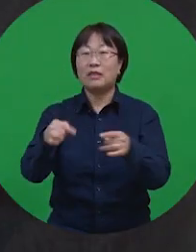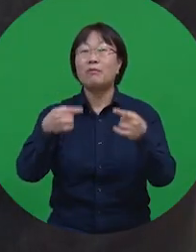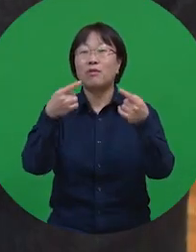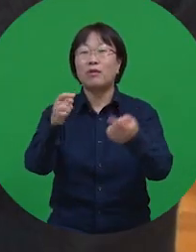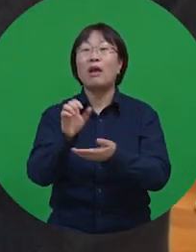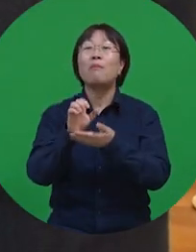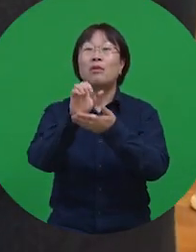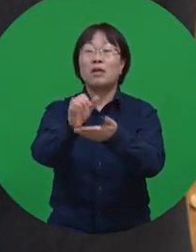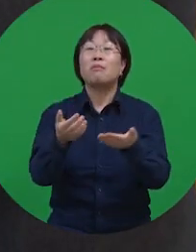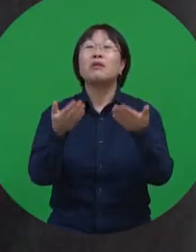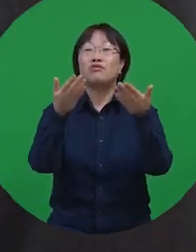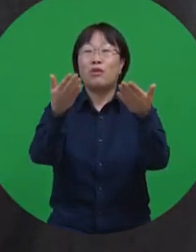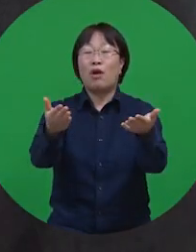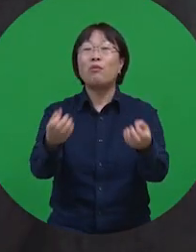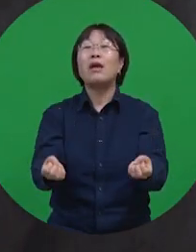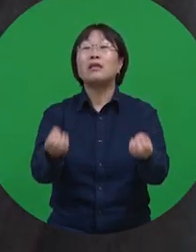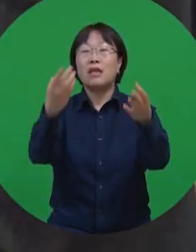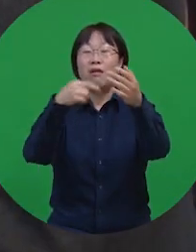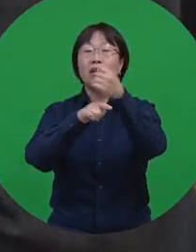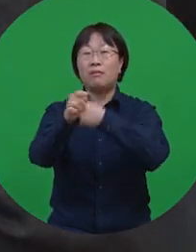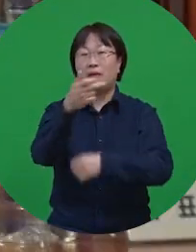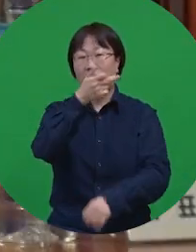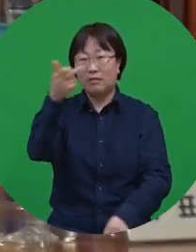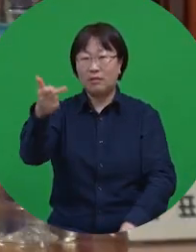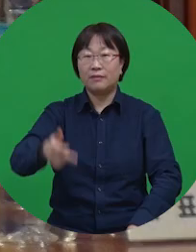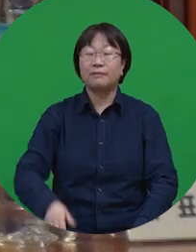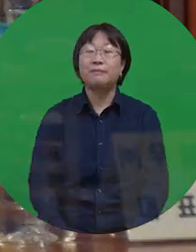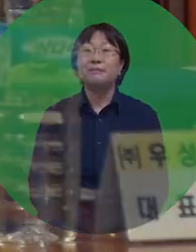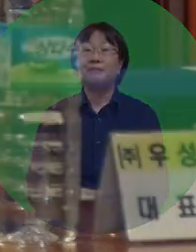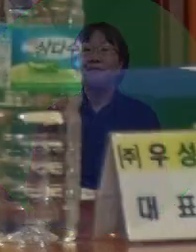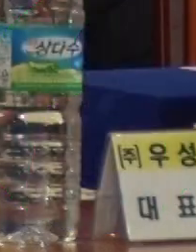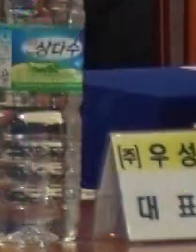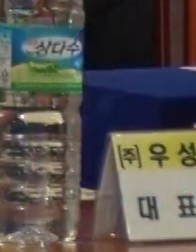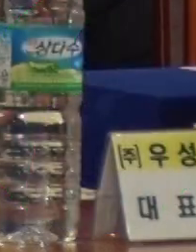이성구청장이 참석해 표창패를 수여하며 자리에 의미를 더했습니다.